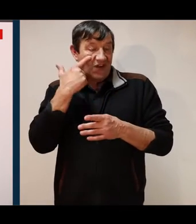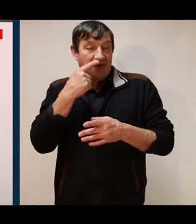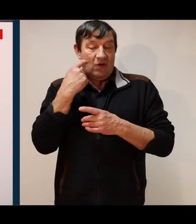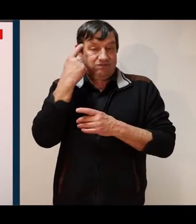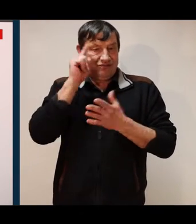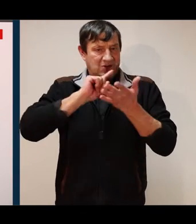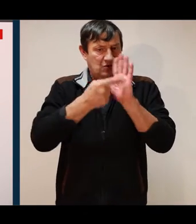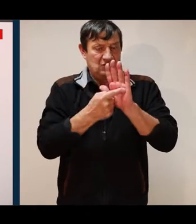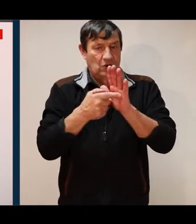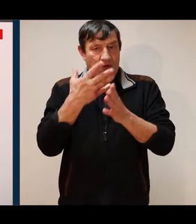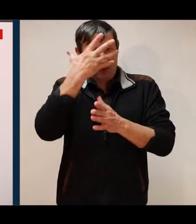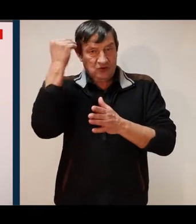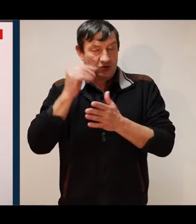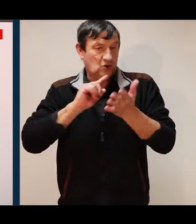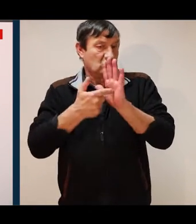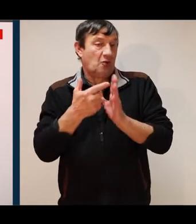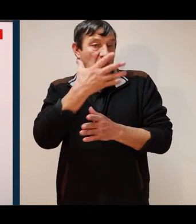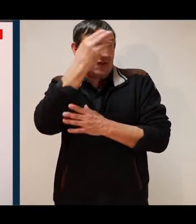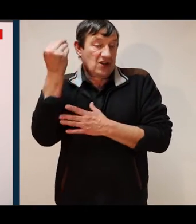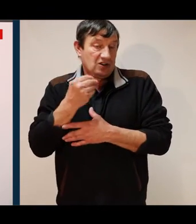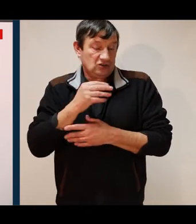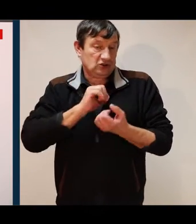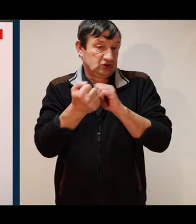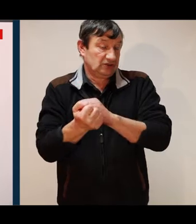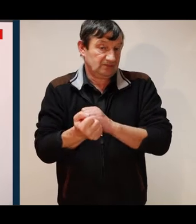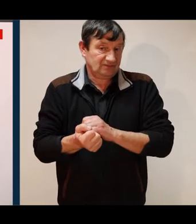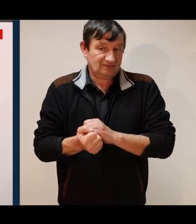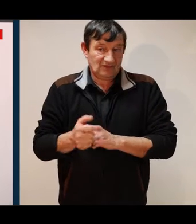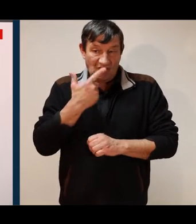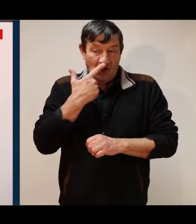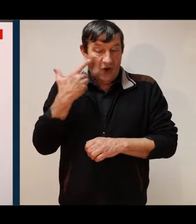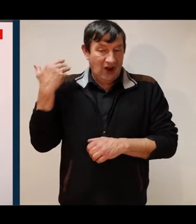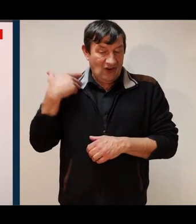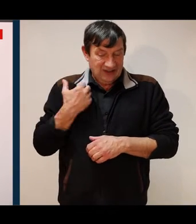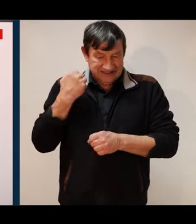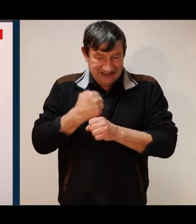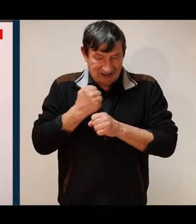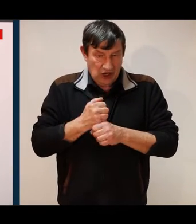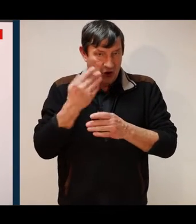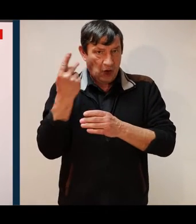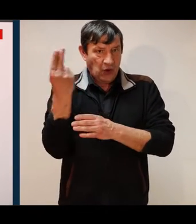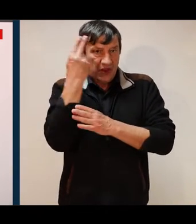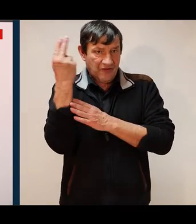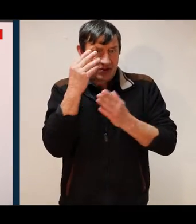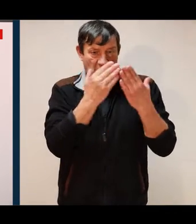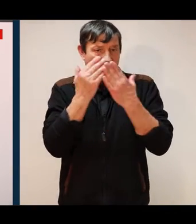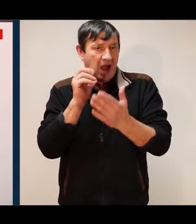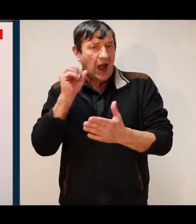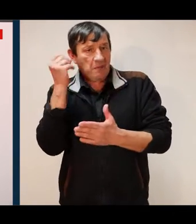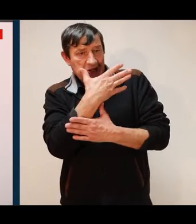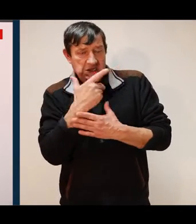la reconversion ou de la transition professionnelle. Pour ça, je m'appuie sur les travaux d'un universitaire qui s'appelle Charles